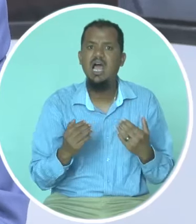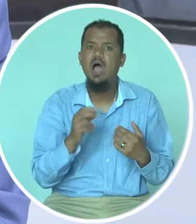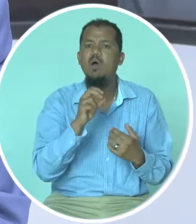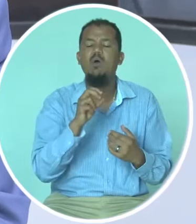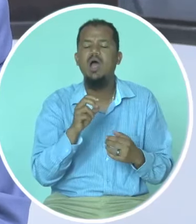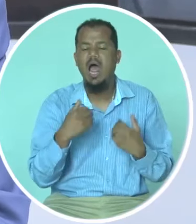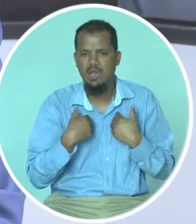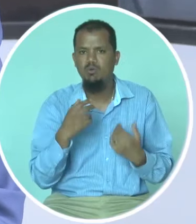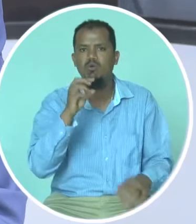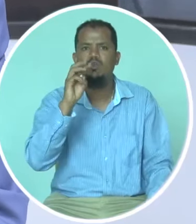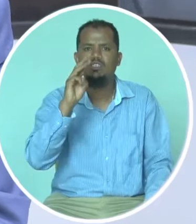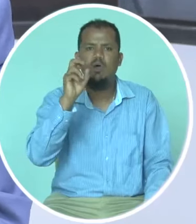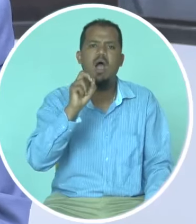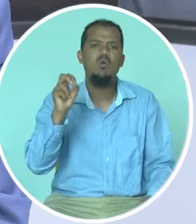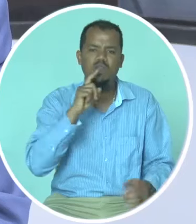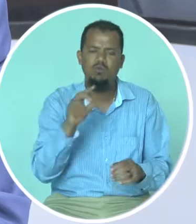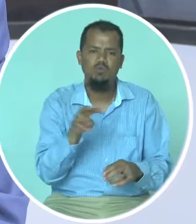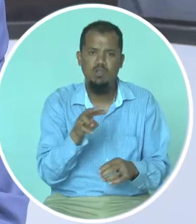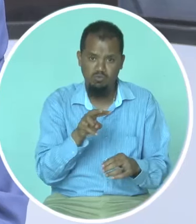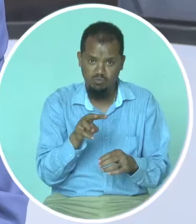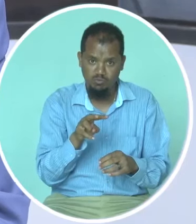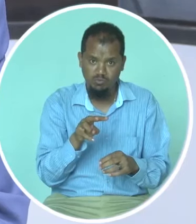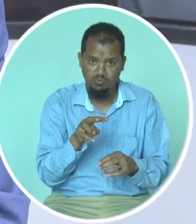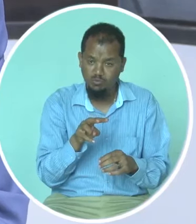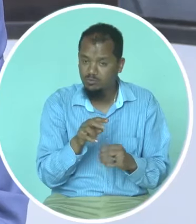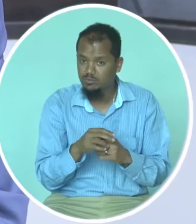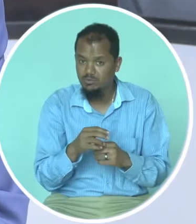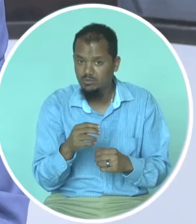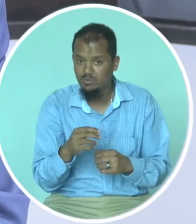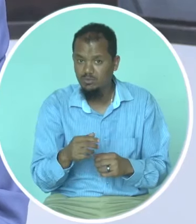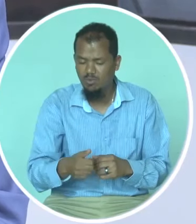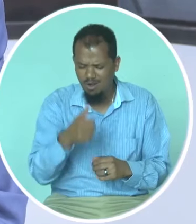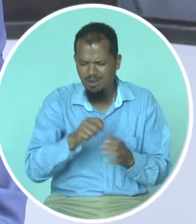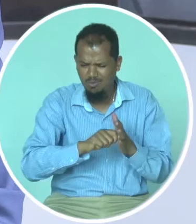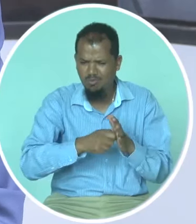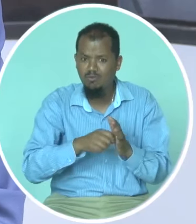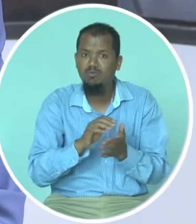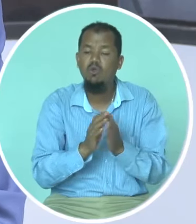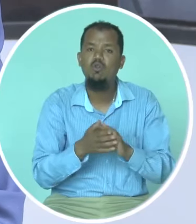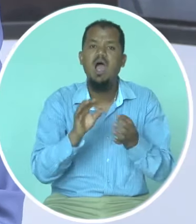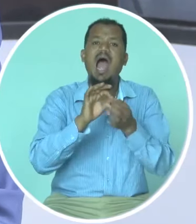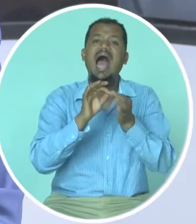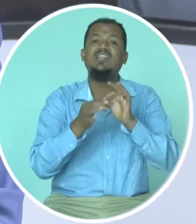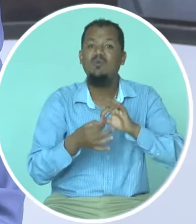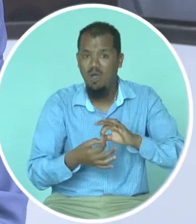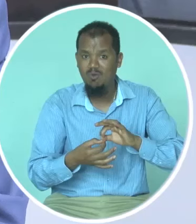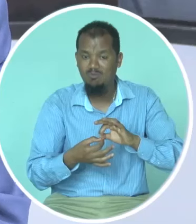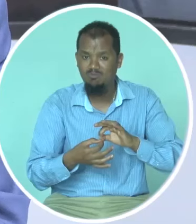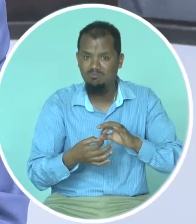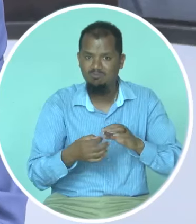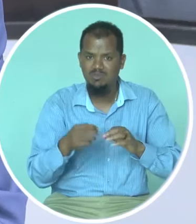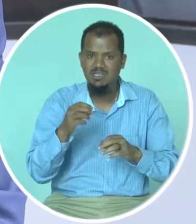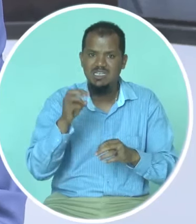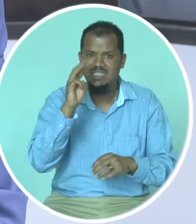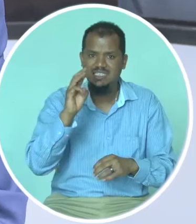هاوينو سواوينو ميبالو هلتو انتنو جالو وانا قلف يهونو اترواغون